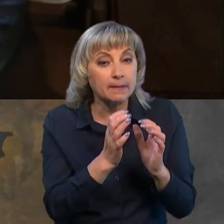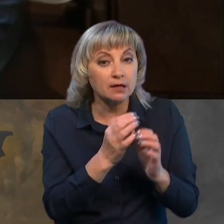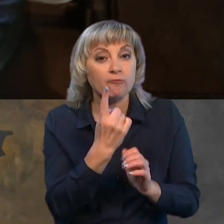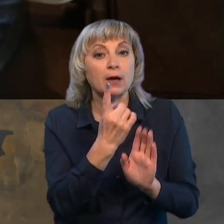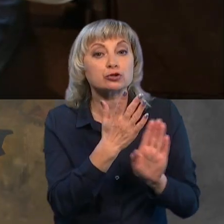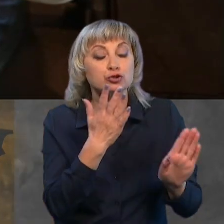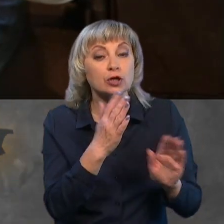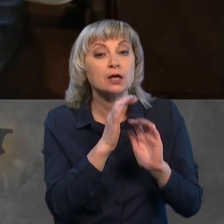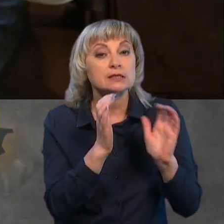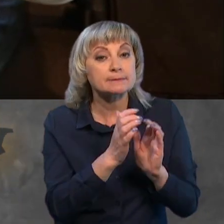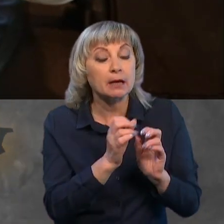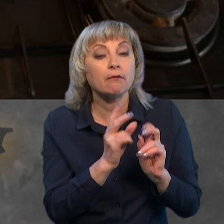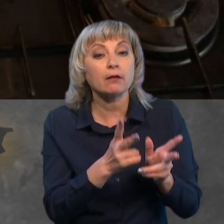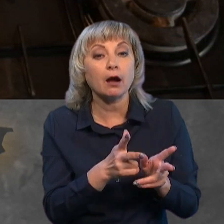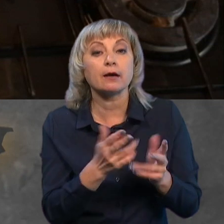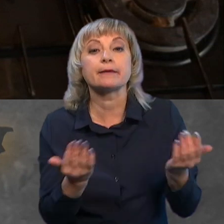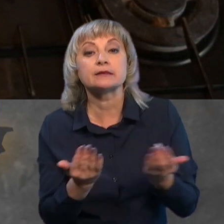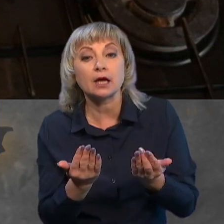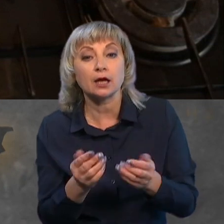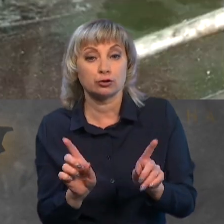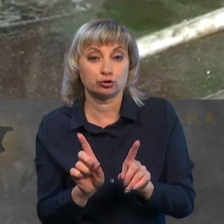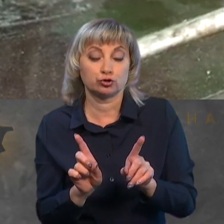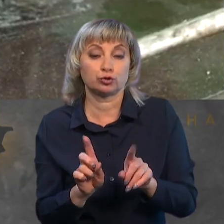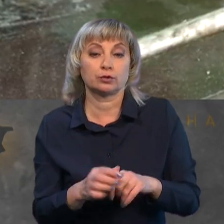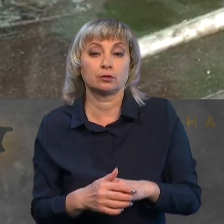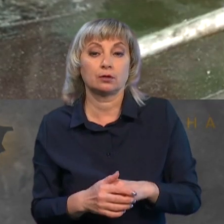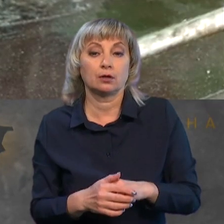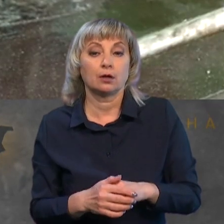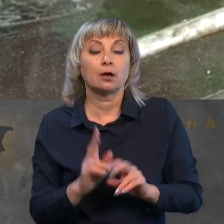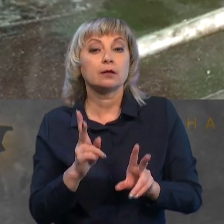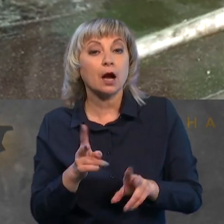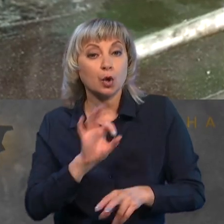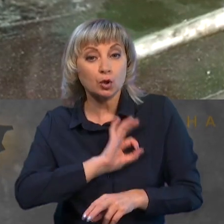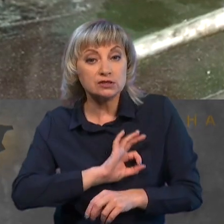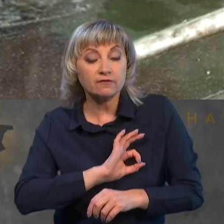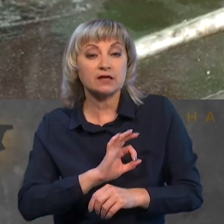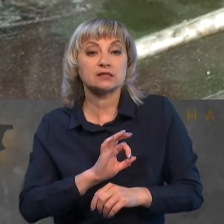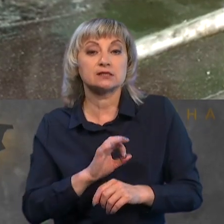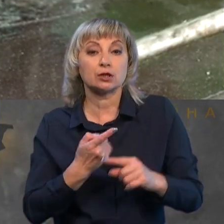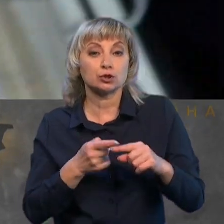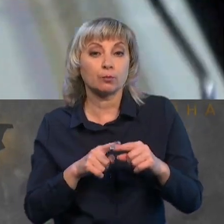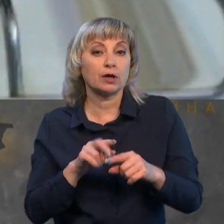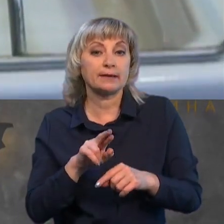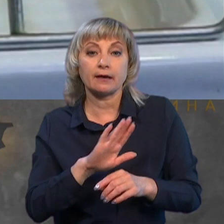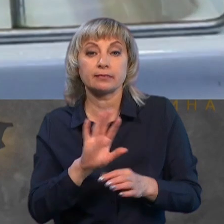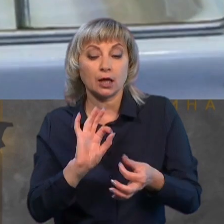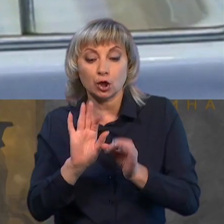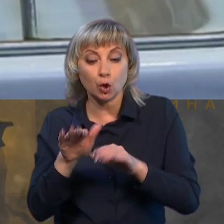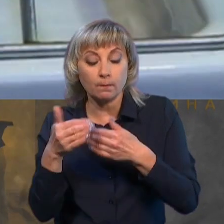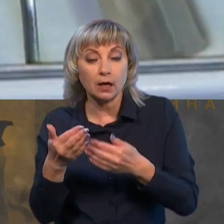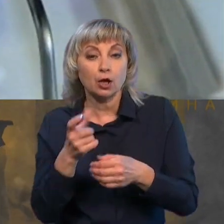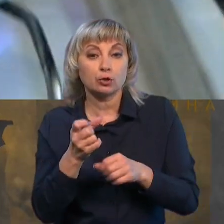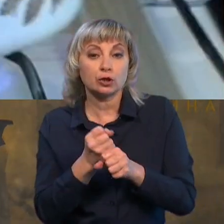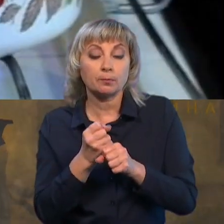чергу зберігати, як, де і що, і як користуватися. Тобто, тому ну, я би не рекомендував це людям робити, але з